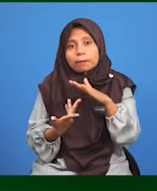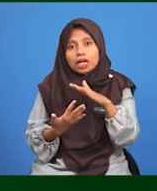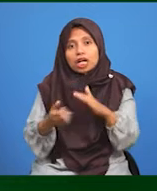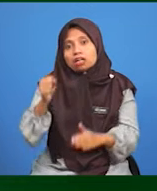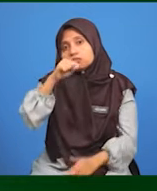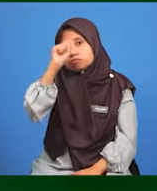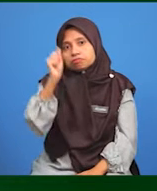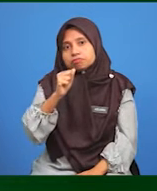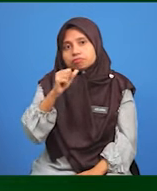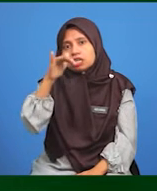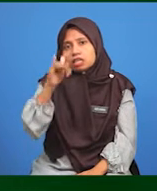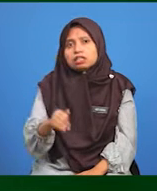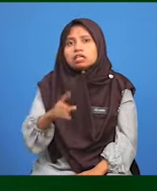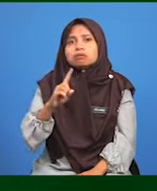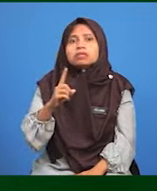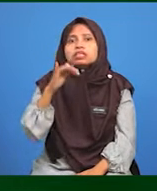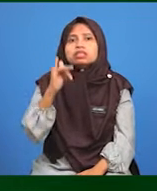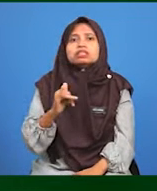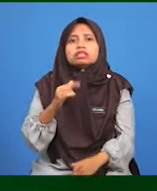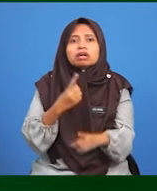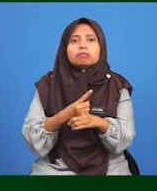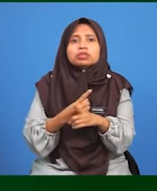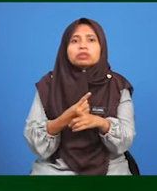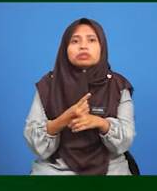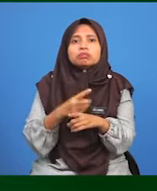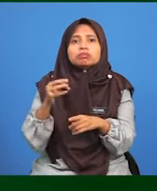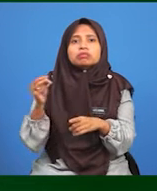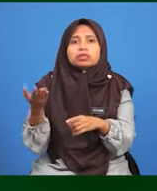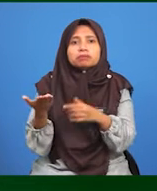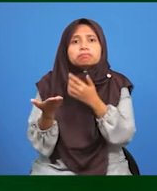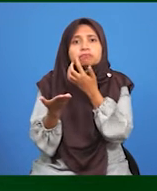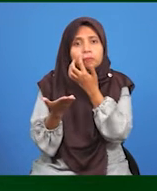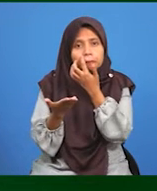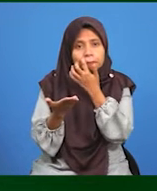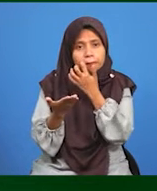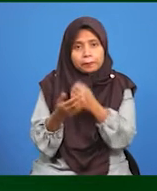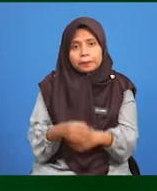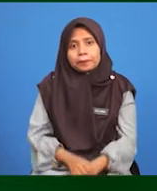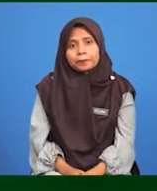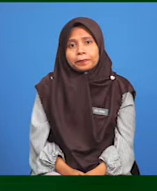ya Mana jawabannya betul murid-murid Ayo menurutmu